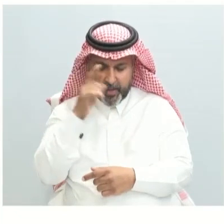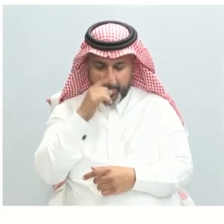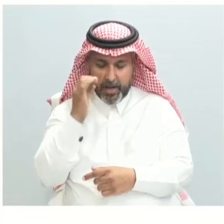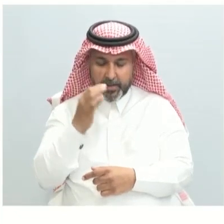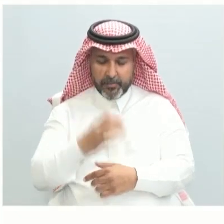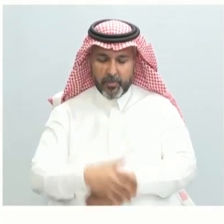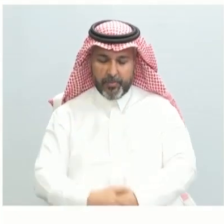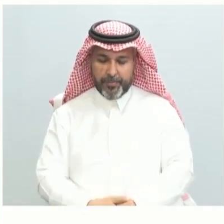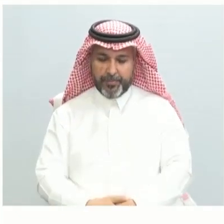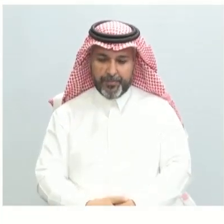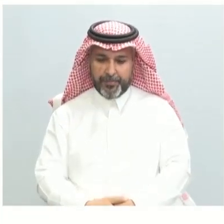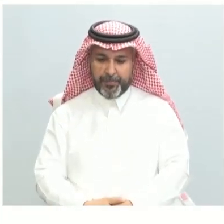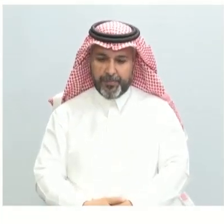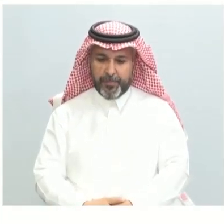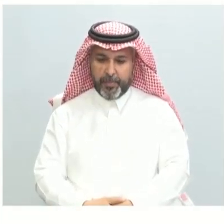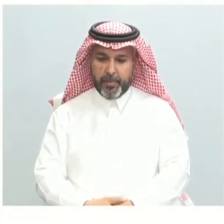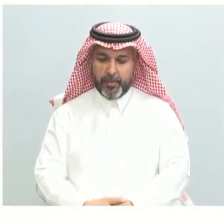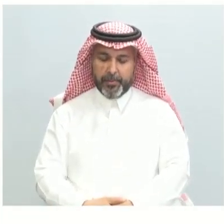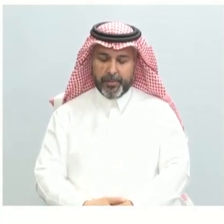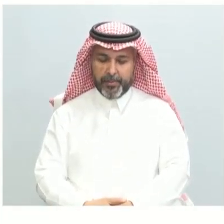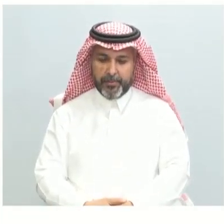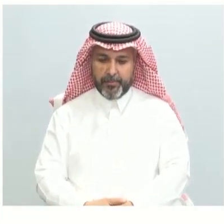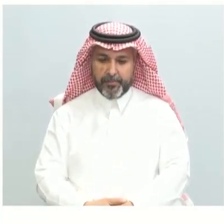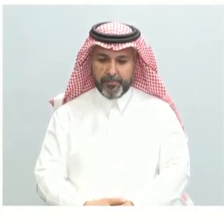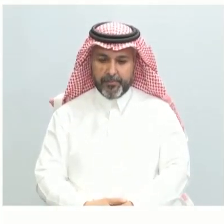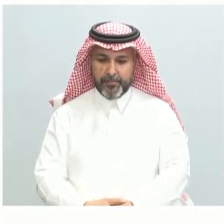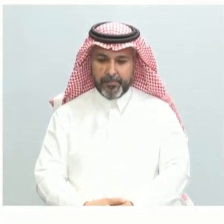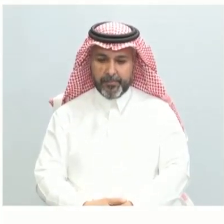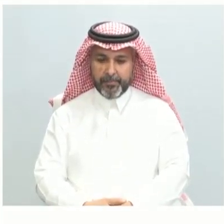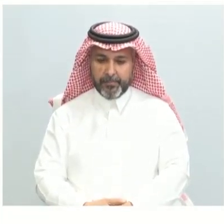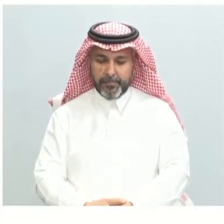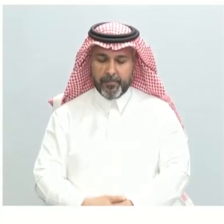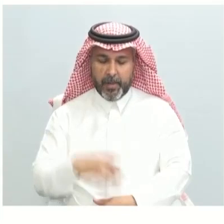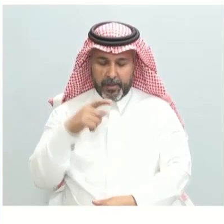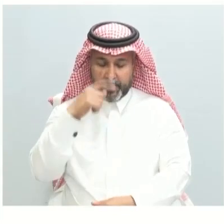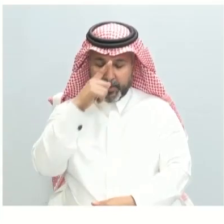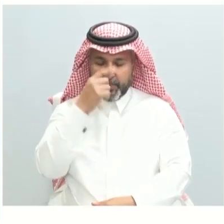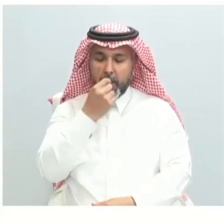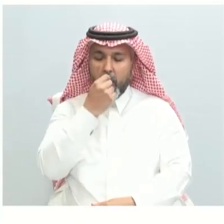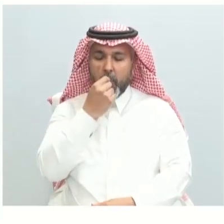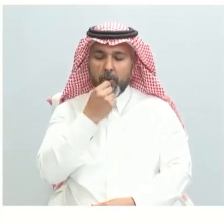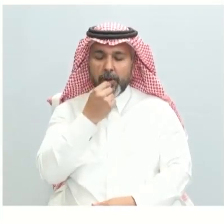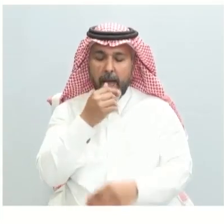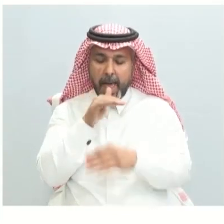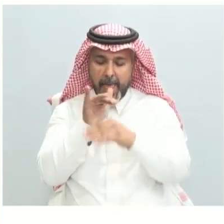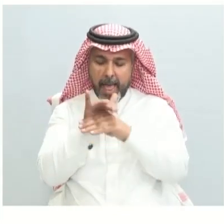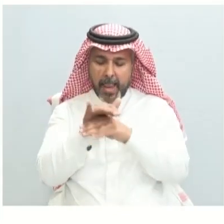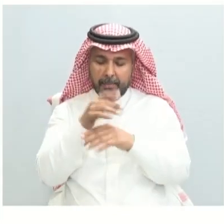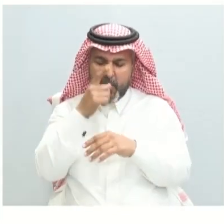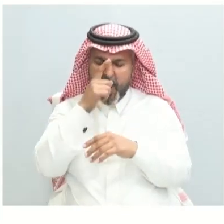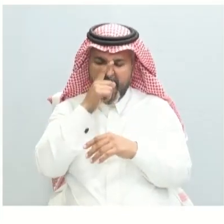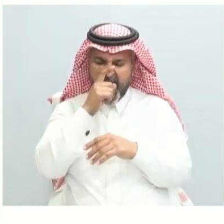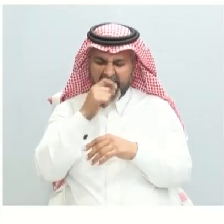بطاعته وتقديره والوفاء له بالعهد بالعهد